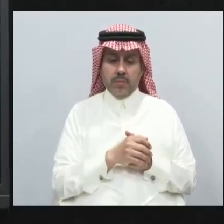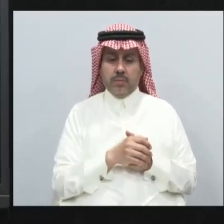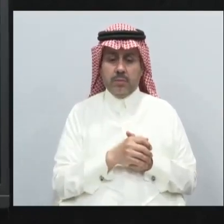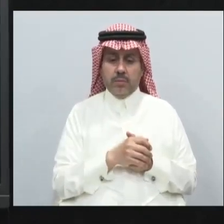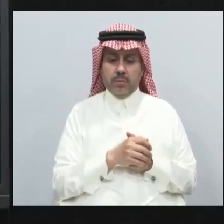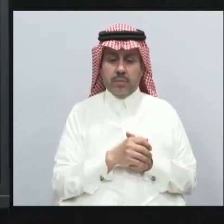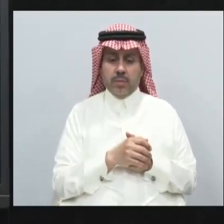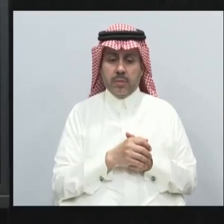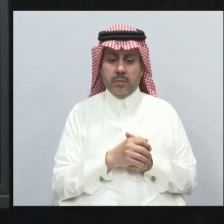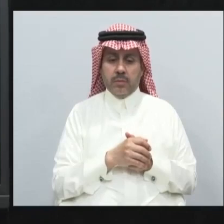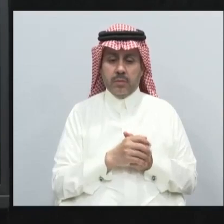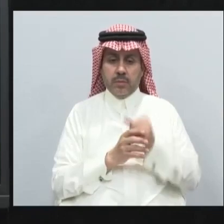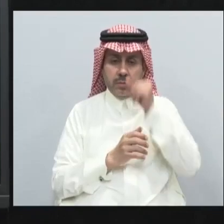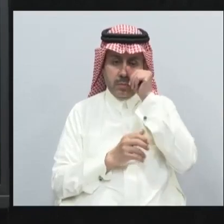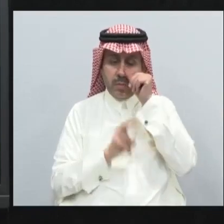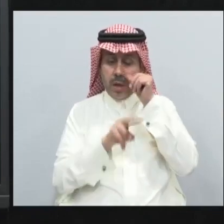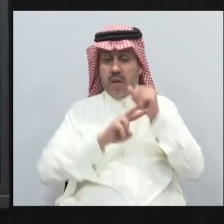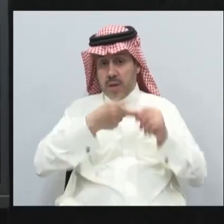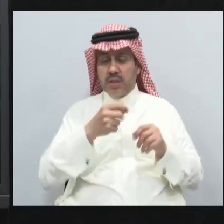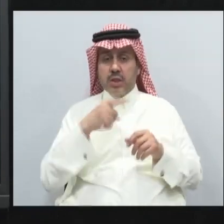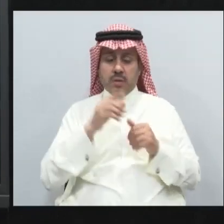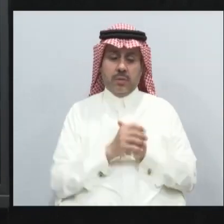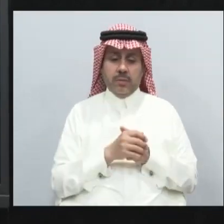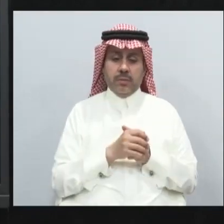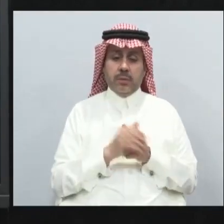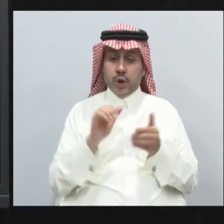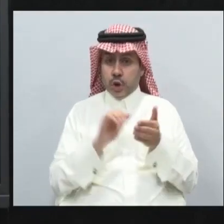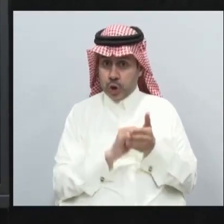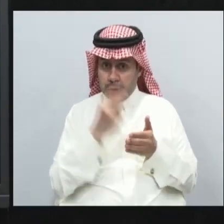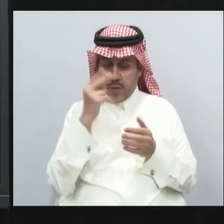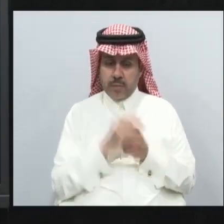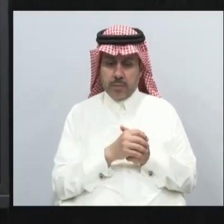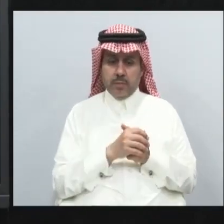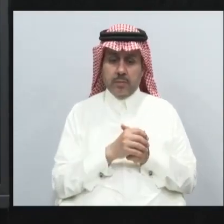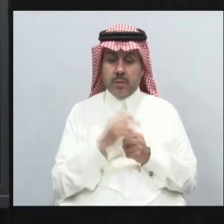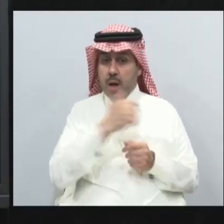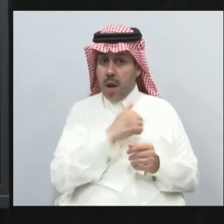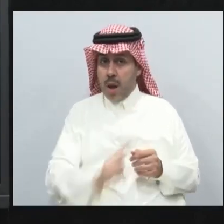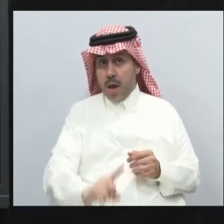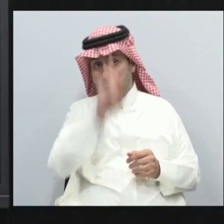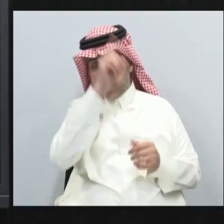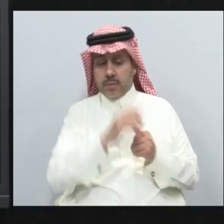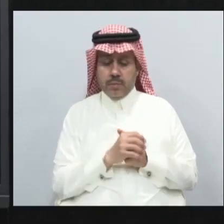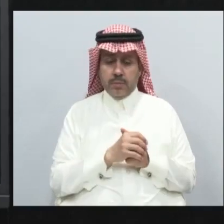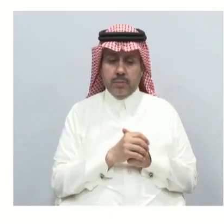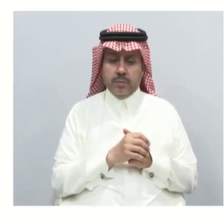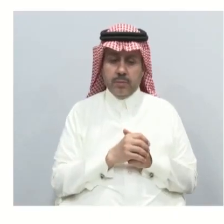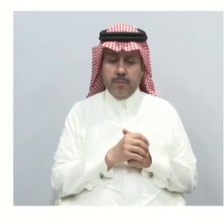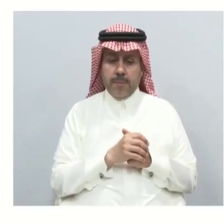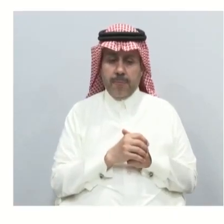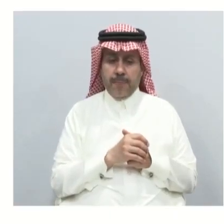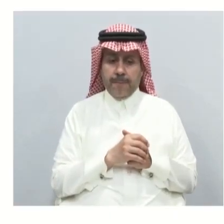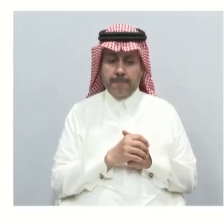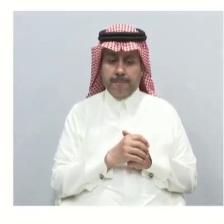نعم بلا شك الكذب الكذب احسنتم الثاني الاخلاص ما الذي ينافي الاخلاص